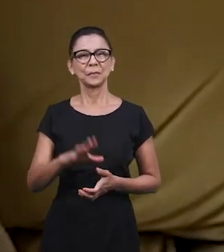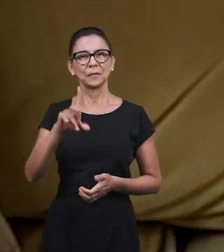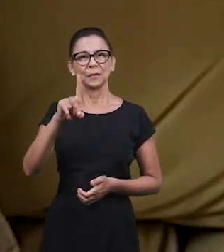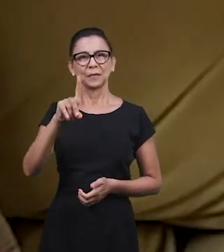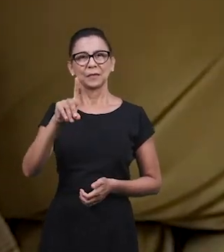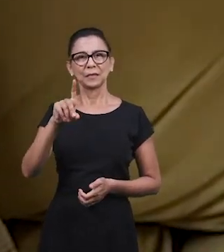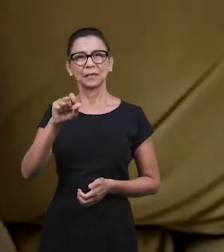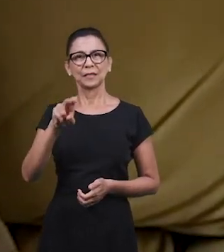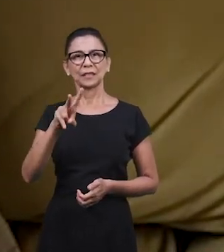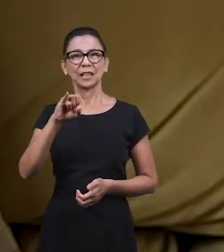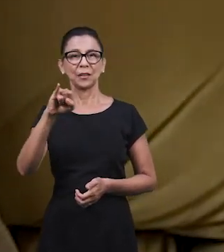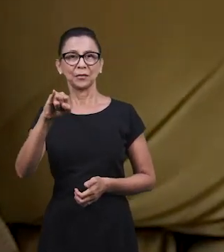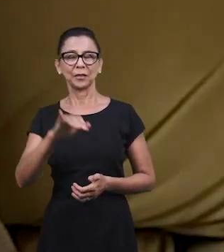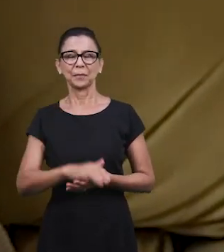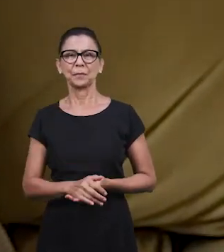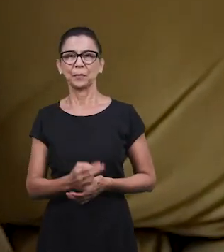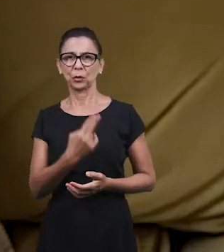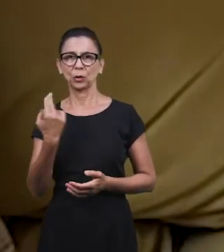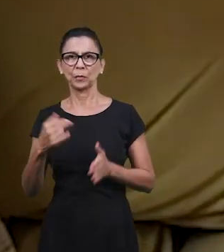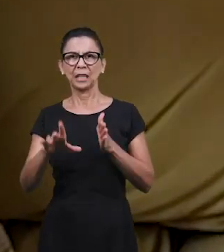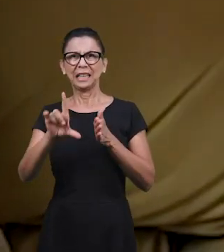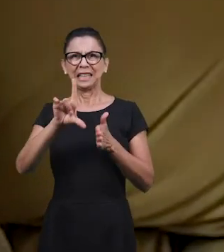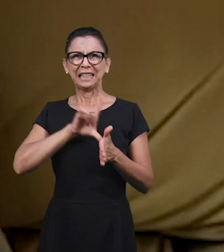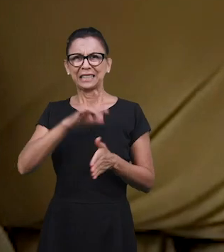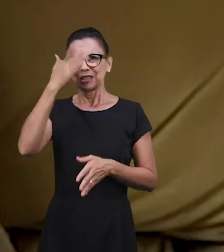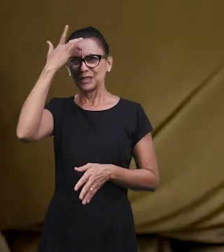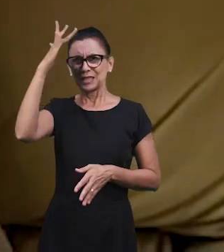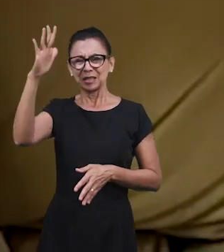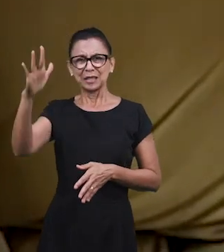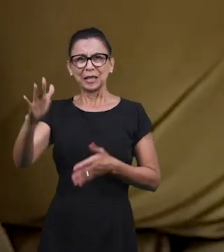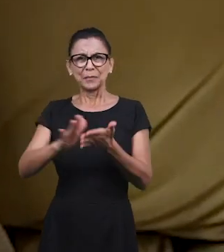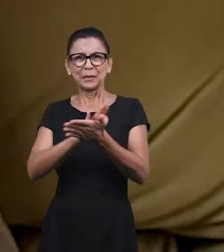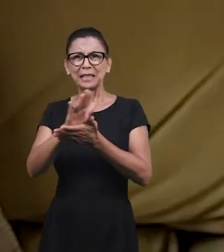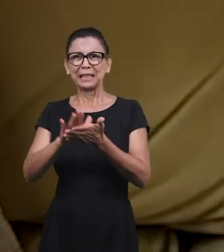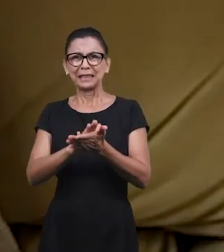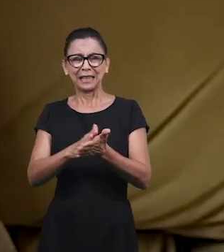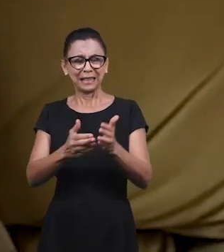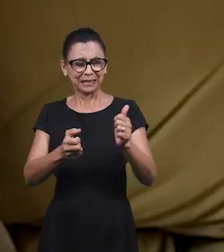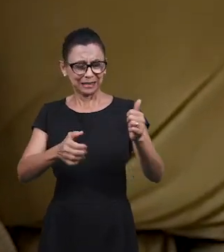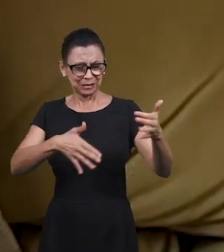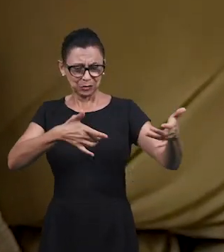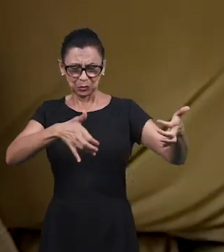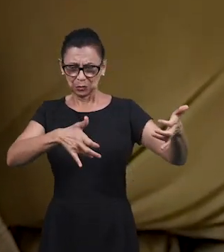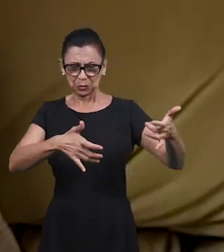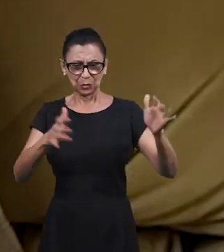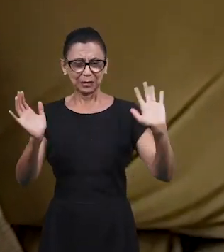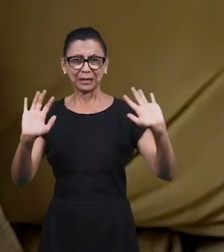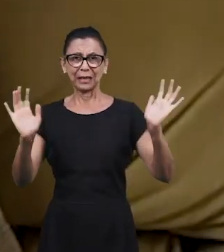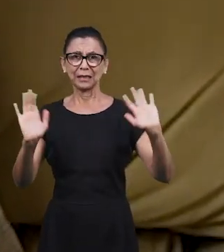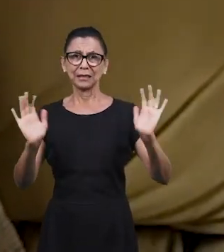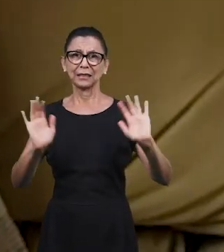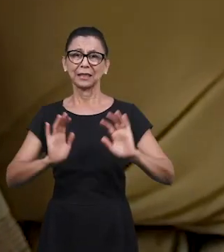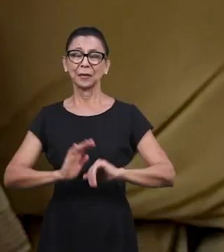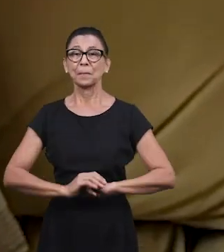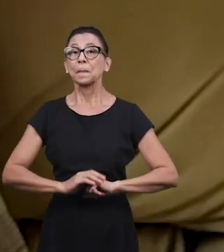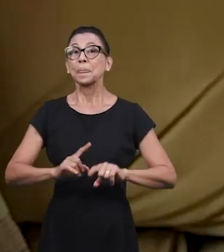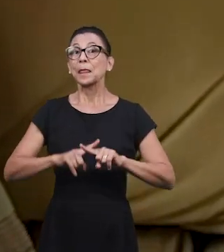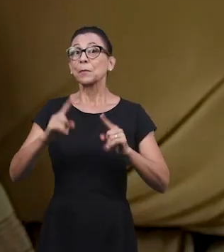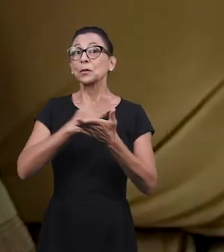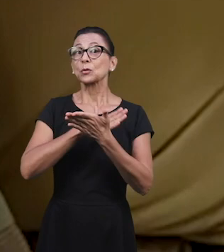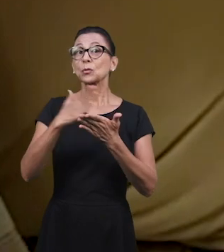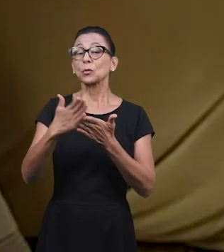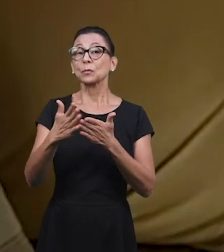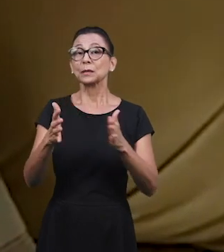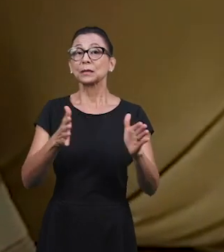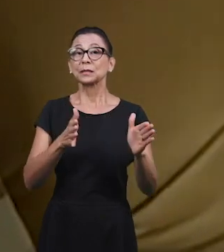Janeiro. Avant la pandémie, je ne savais pas jouer aucune louange. Mais après, dans le temps de la